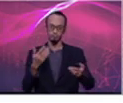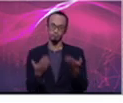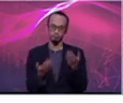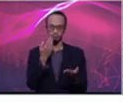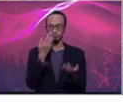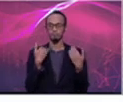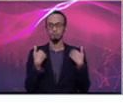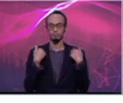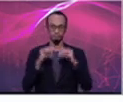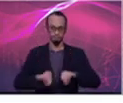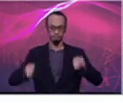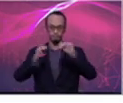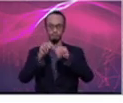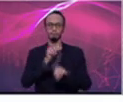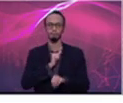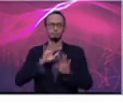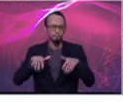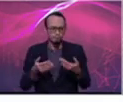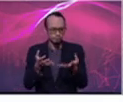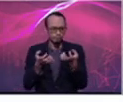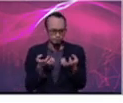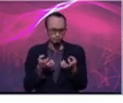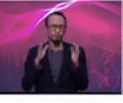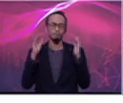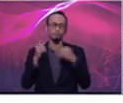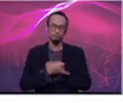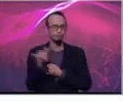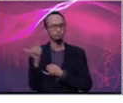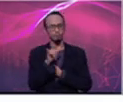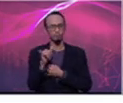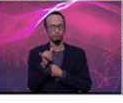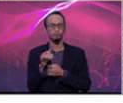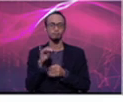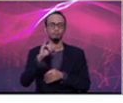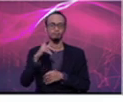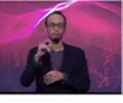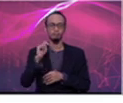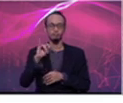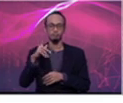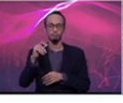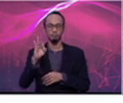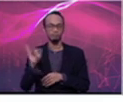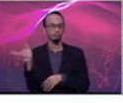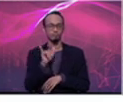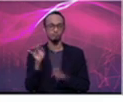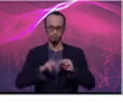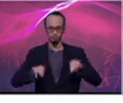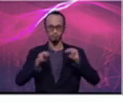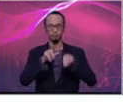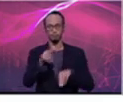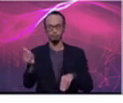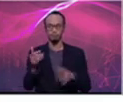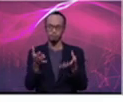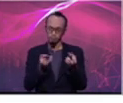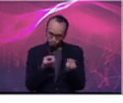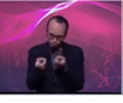mereka ada masjid mereka sendiri mereka nak ibadah macam mana kita mereka nak beriktikaf di 10 akhir Ramadan macam mana kita beriktikaf di masjid-masjid kita mereka nak